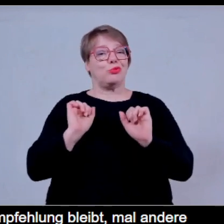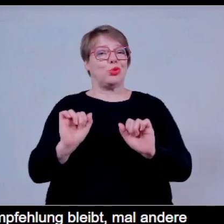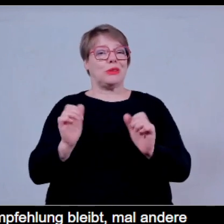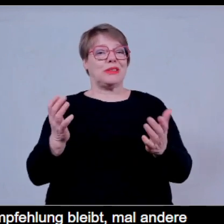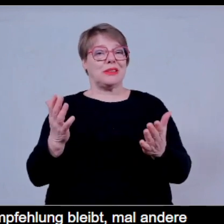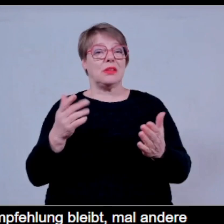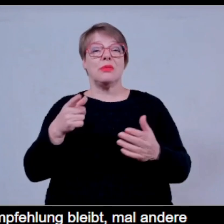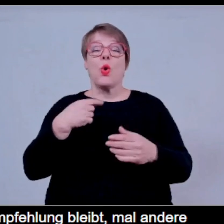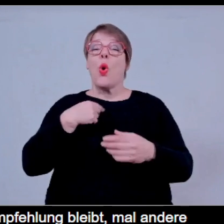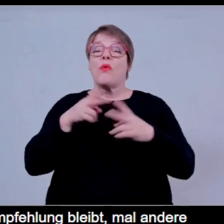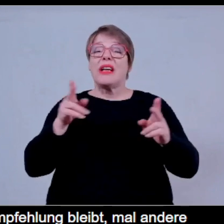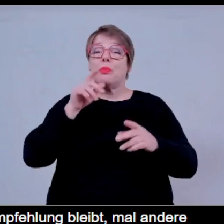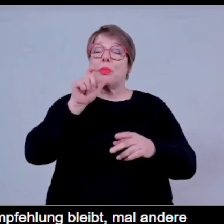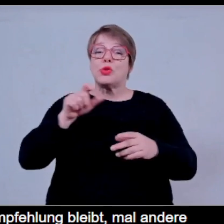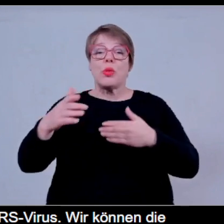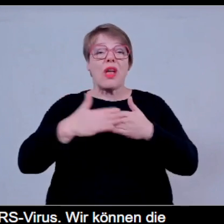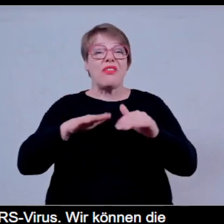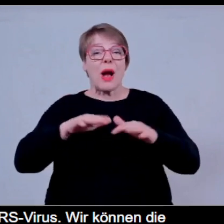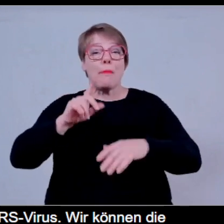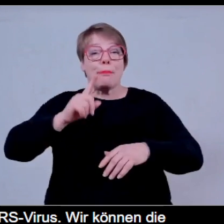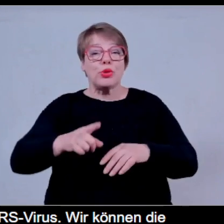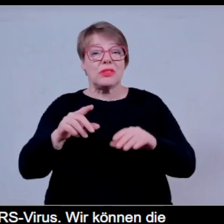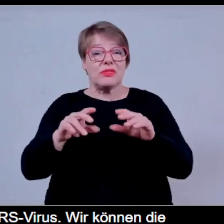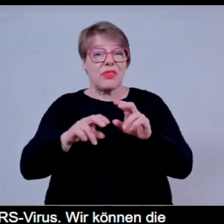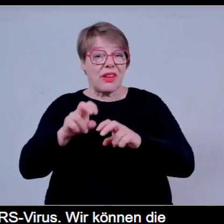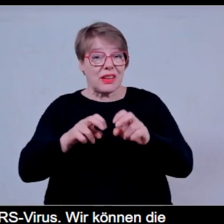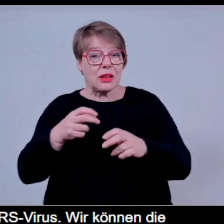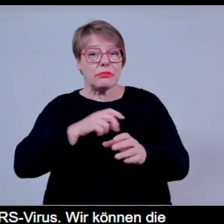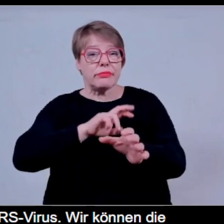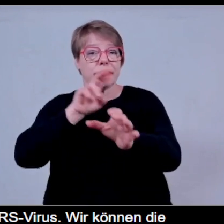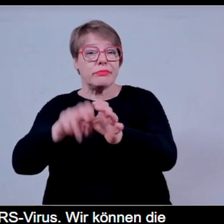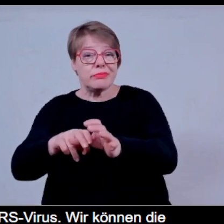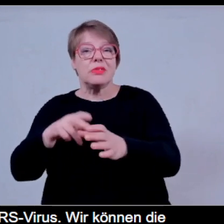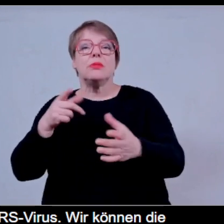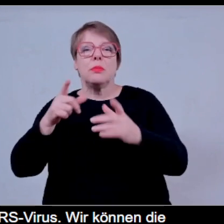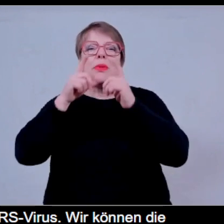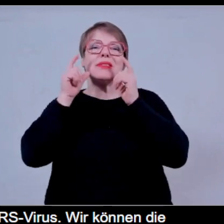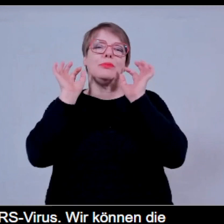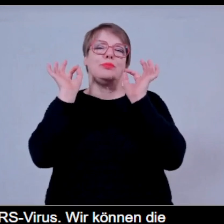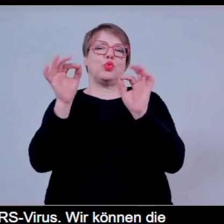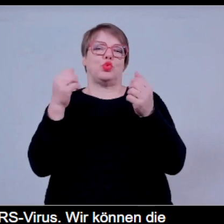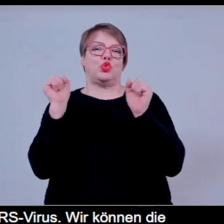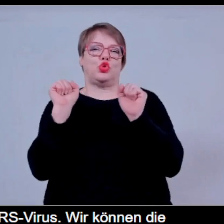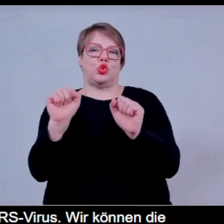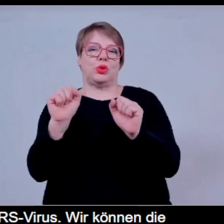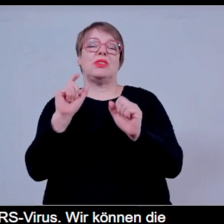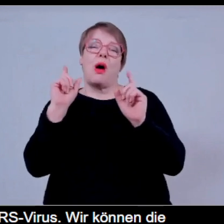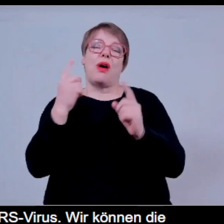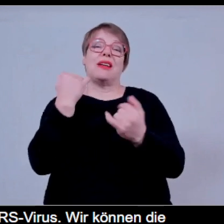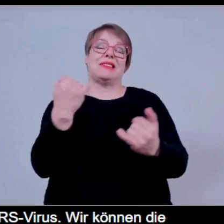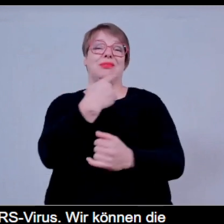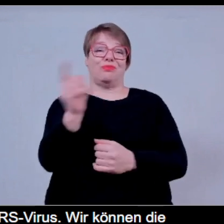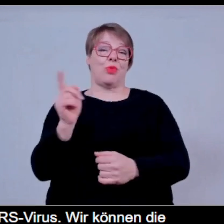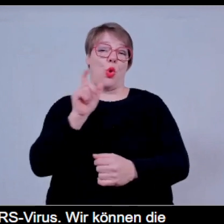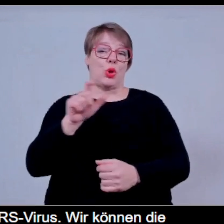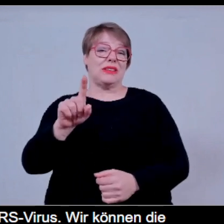Es sind nach wie vor die Basisschutzmaßnahmen des Bundes, vor allem in Krankenhäusern, Alten- und Pflegeeinrichtungen, die ja weiter gelten, auch das Thema des Testens. Das ist